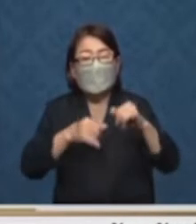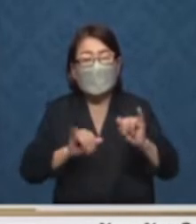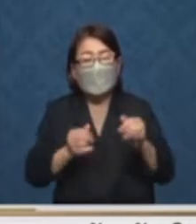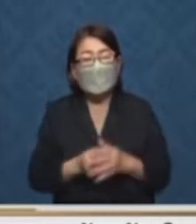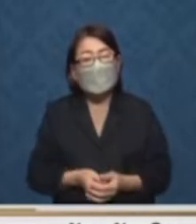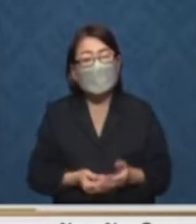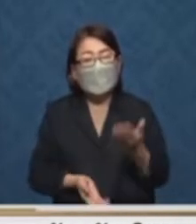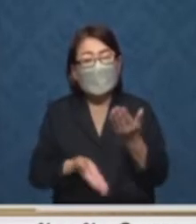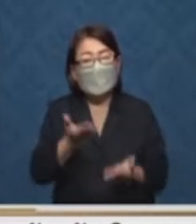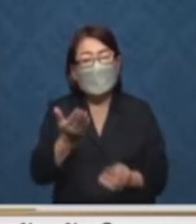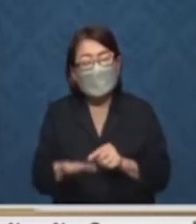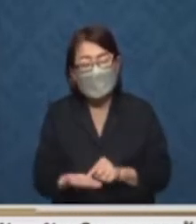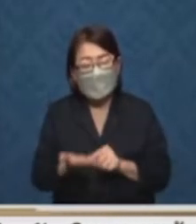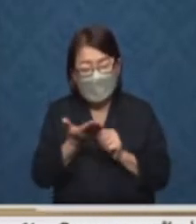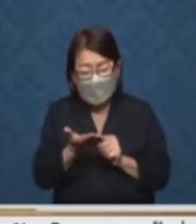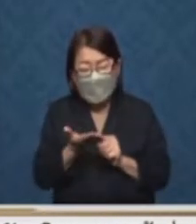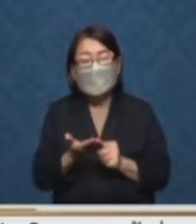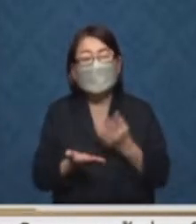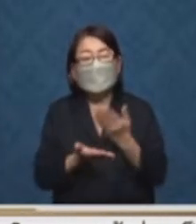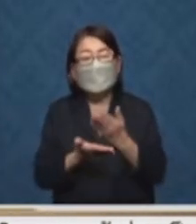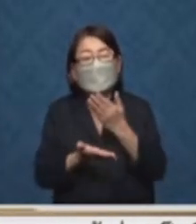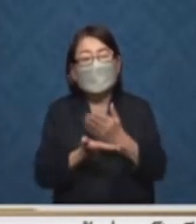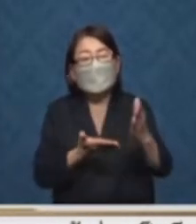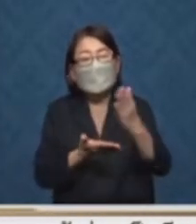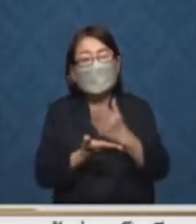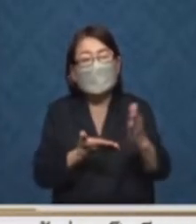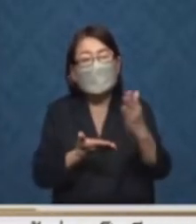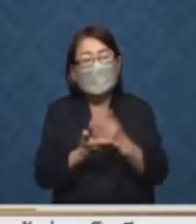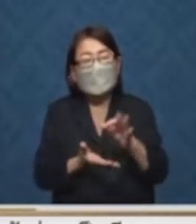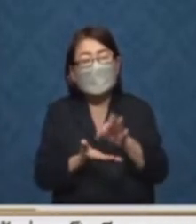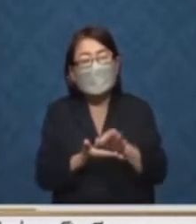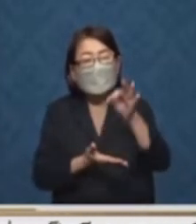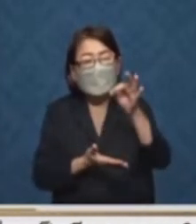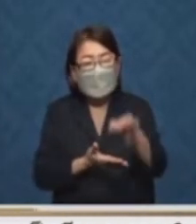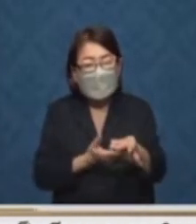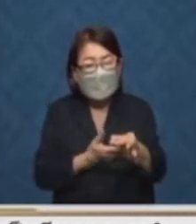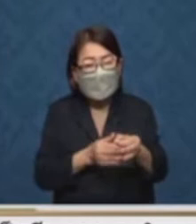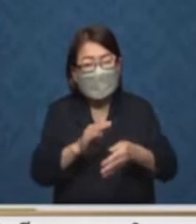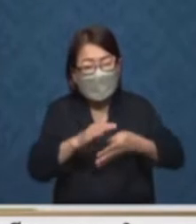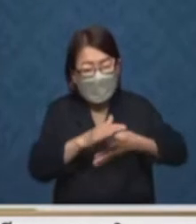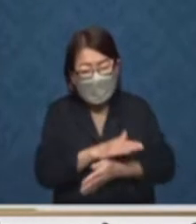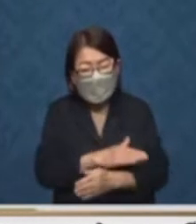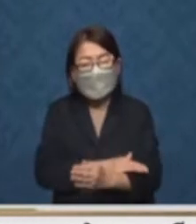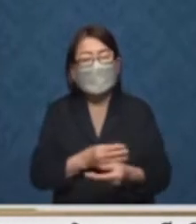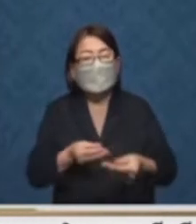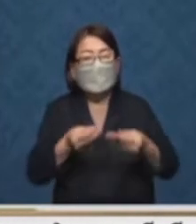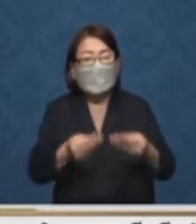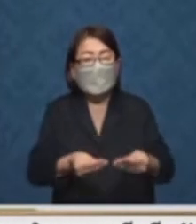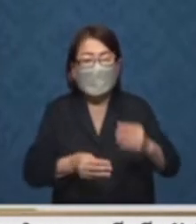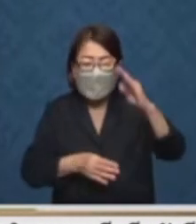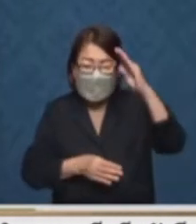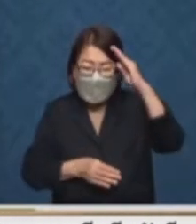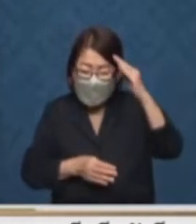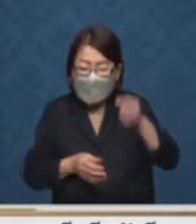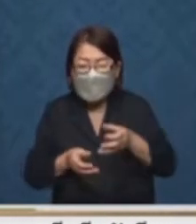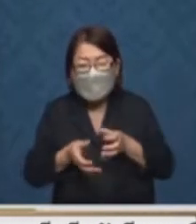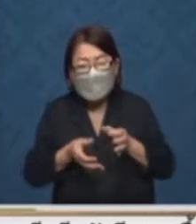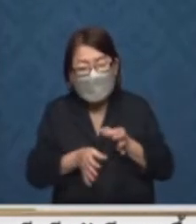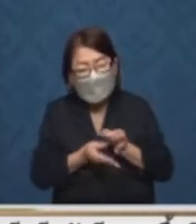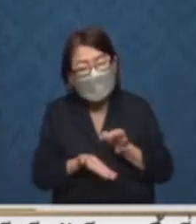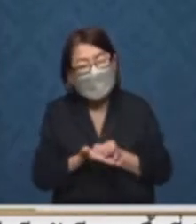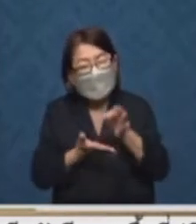เสนอและใช้จ่ายงบประมาณในการจัดซื้ออาวุธยุทโธปกรณ์ของกองทัพอย่างต่อเนื่องทั้ง